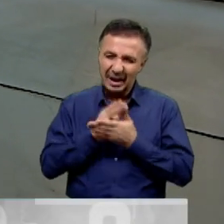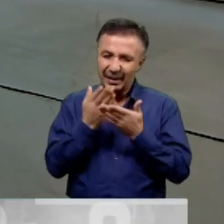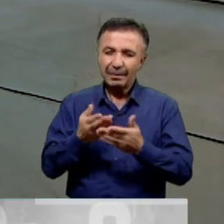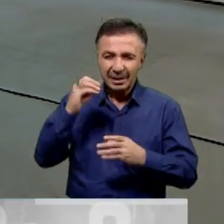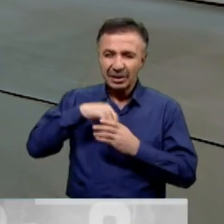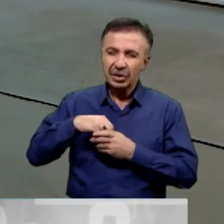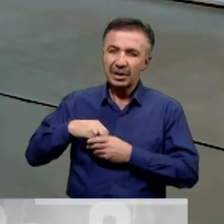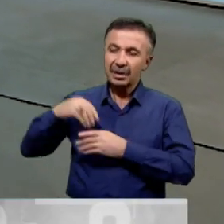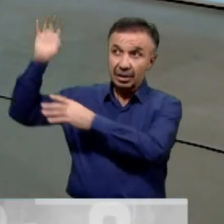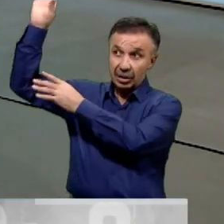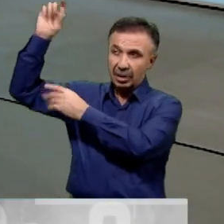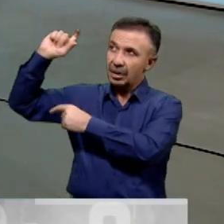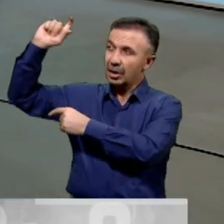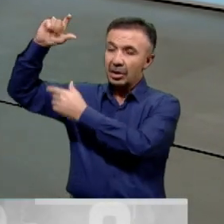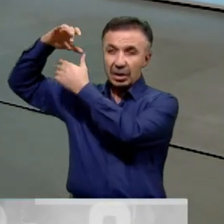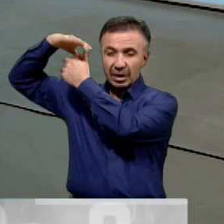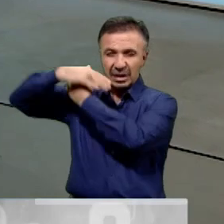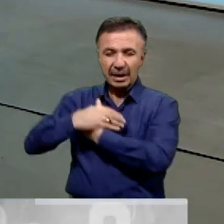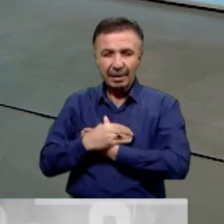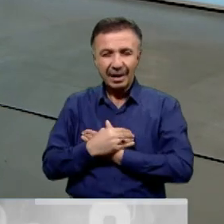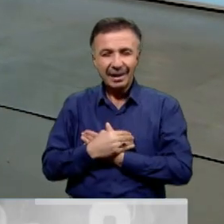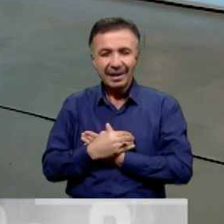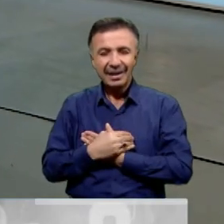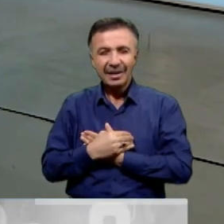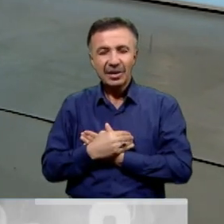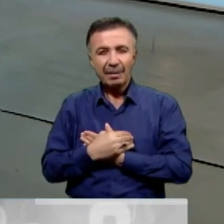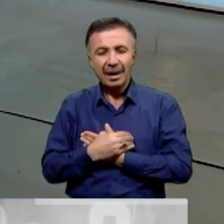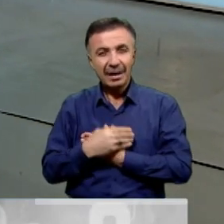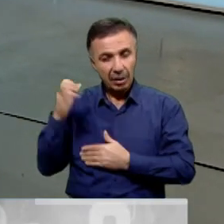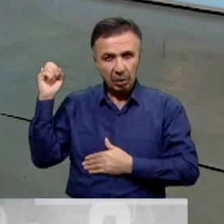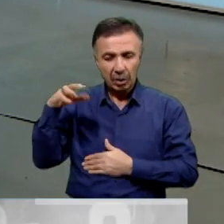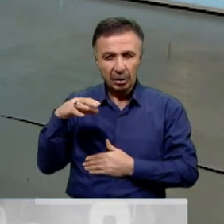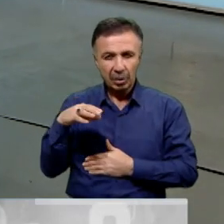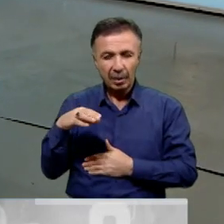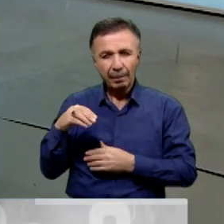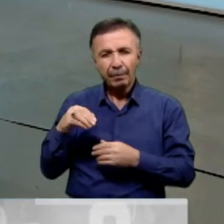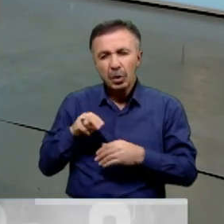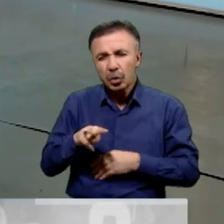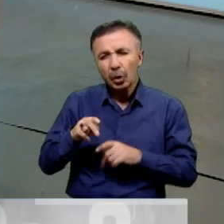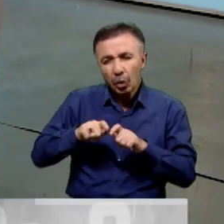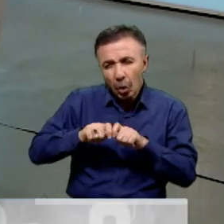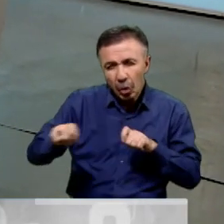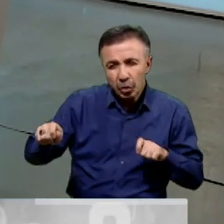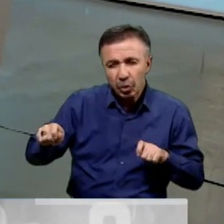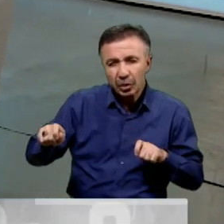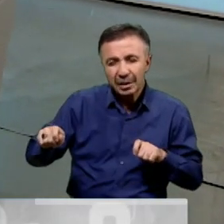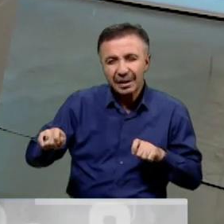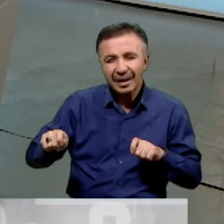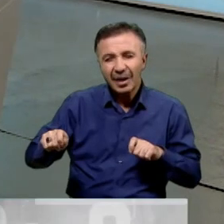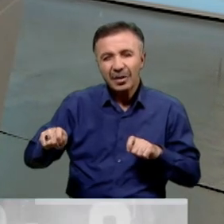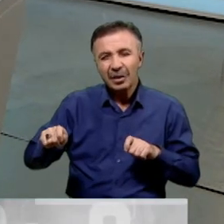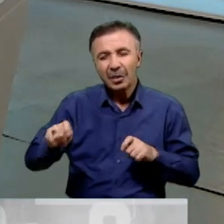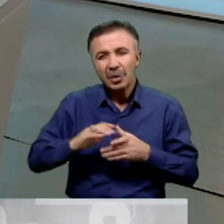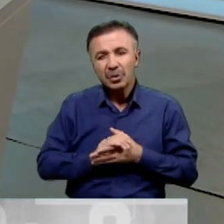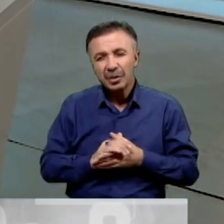bu yolu ölçün. Hangisine daha hangi yakın? Tarafa yakın, ona göre muamele edin. Meğer bir adım öbür